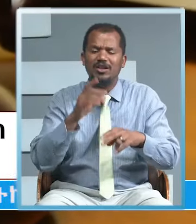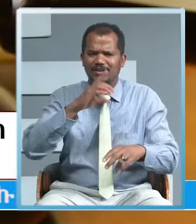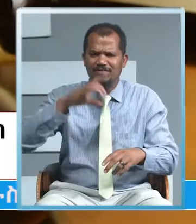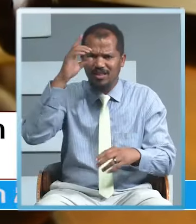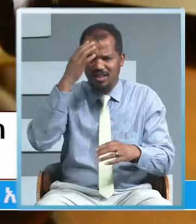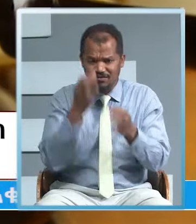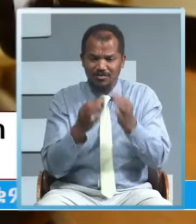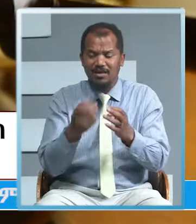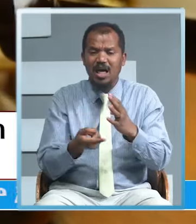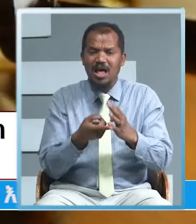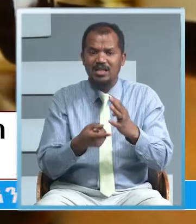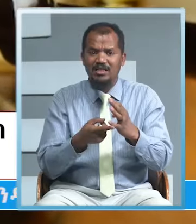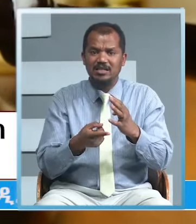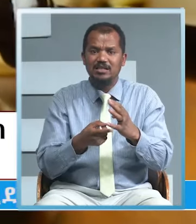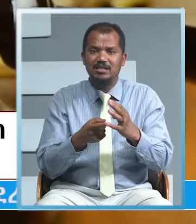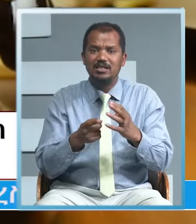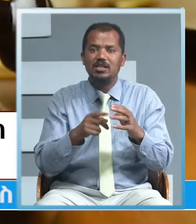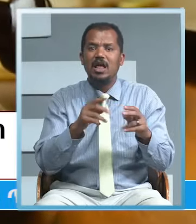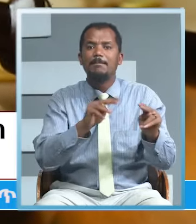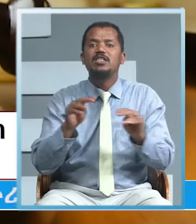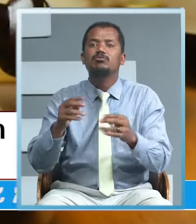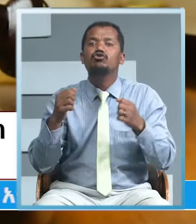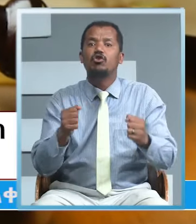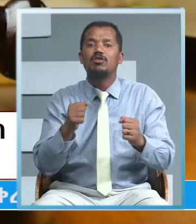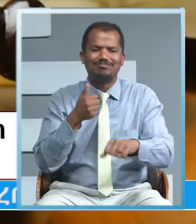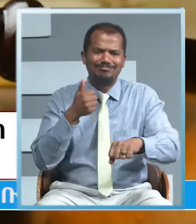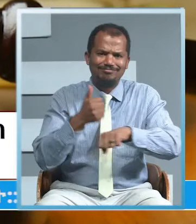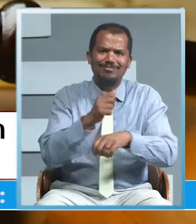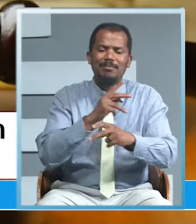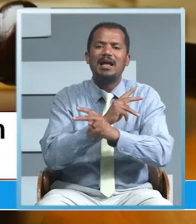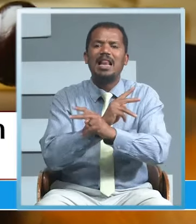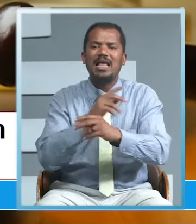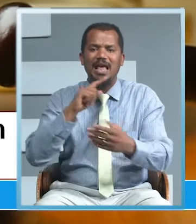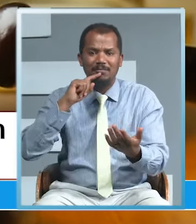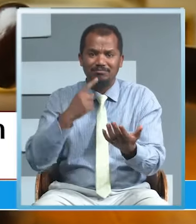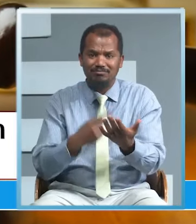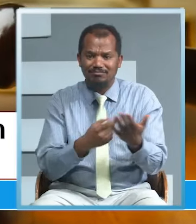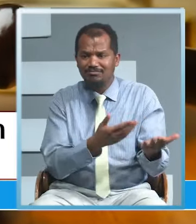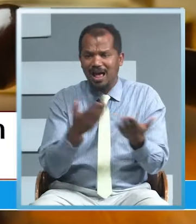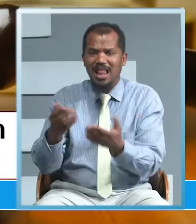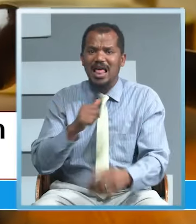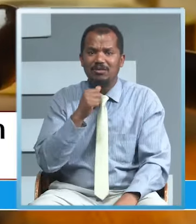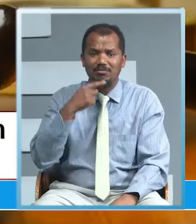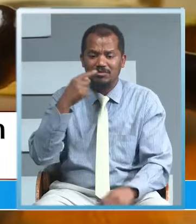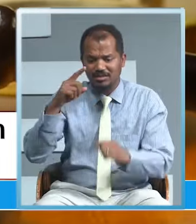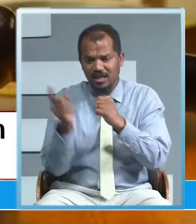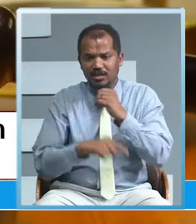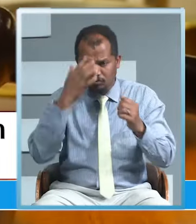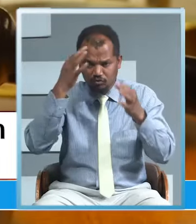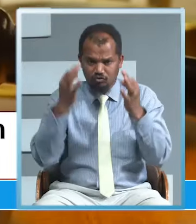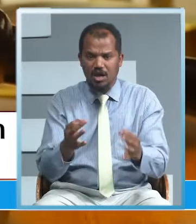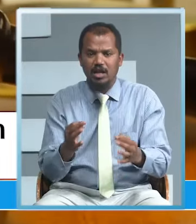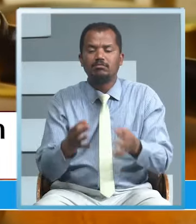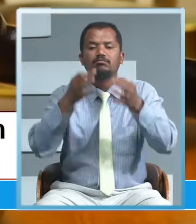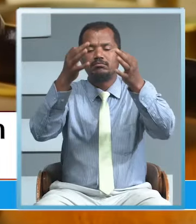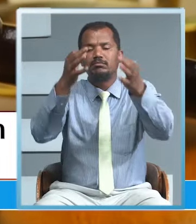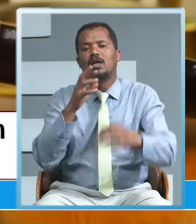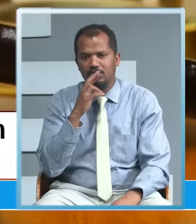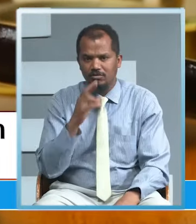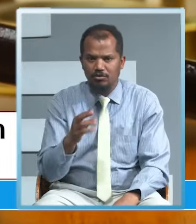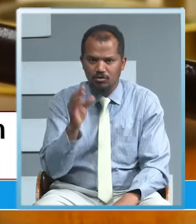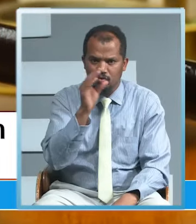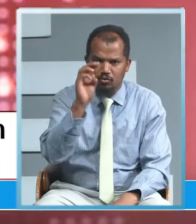كفتنيا فردبيت اراتنيا مدب تشلوت سيون تكساشوچو يمكلاكيا مسكر على قربون بميل يقطات وساني يتلالفباچو